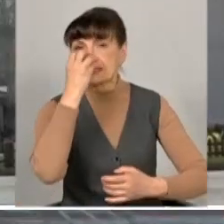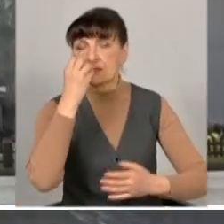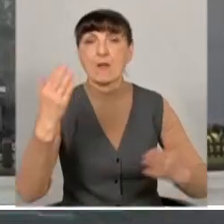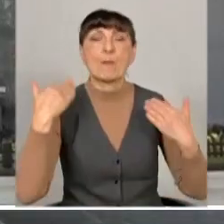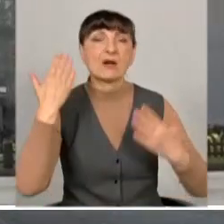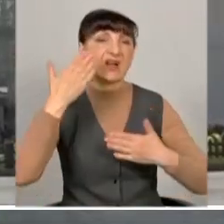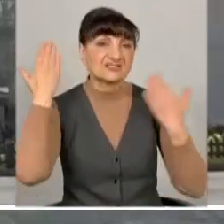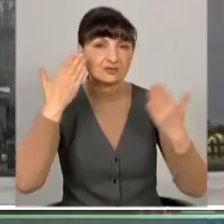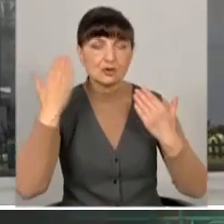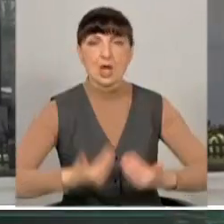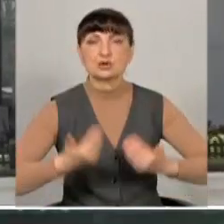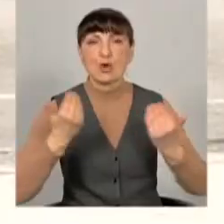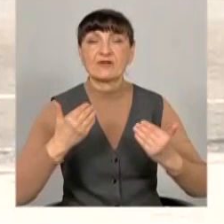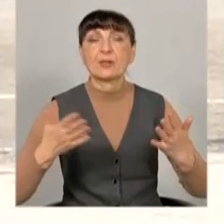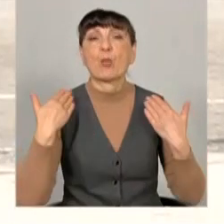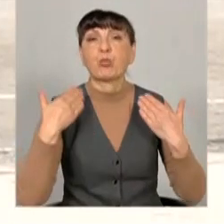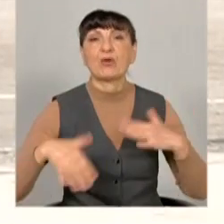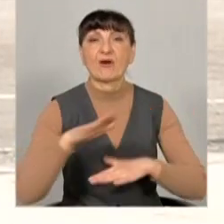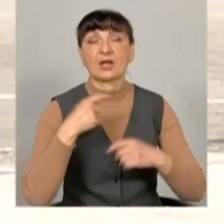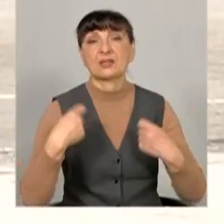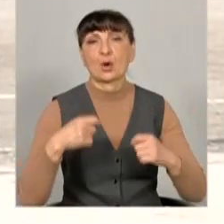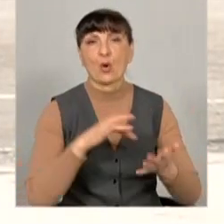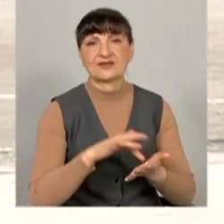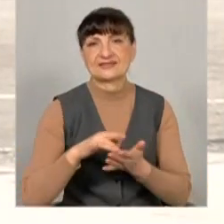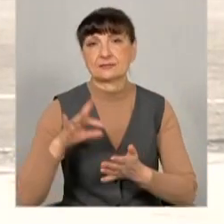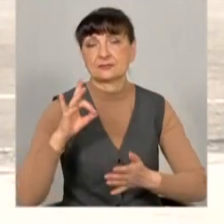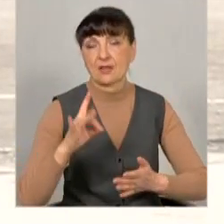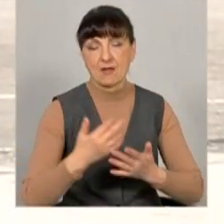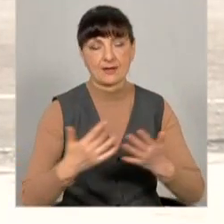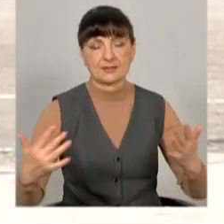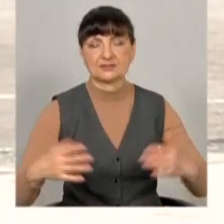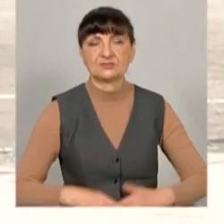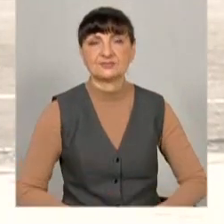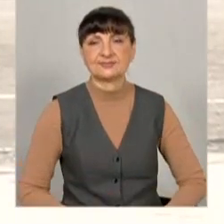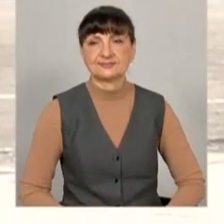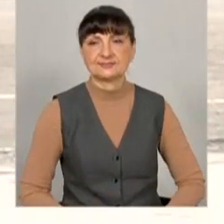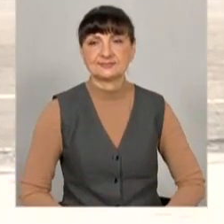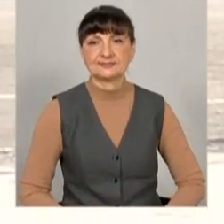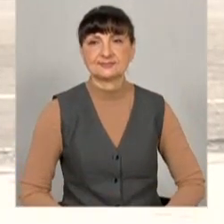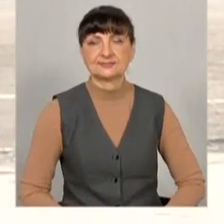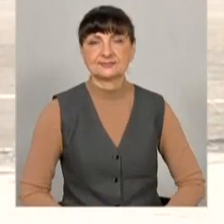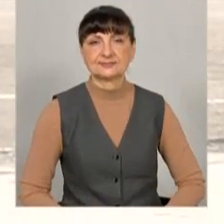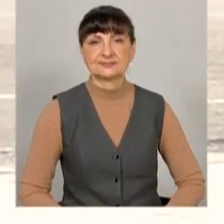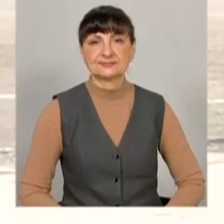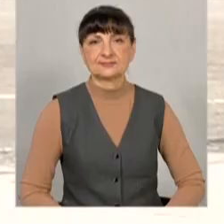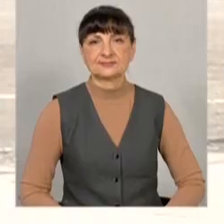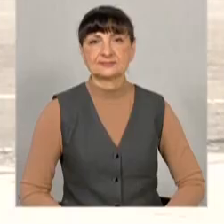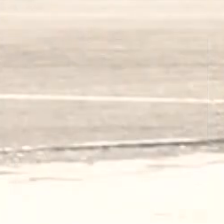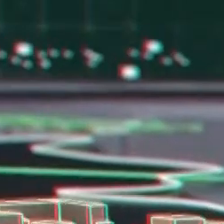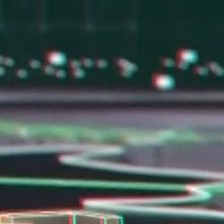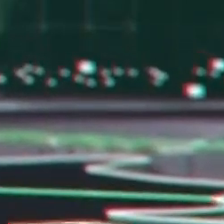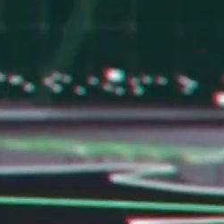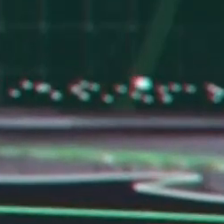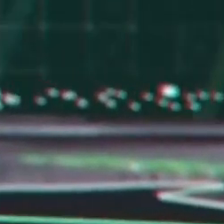парка развлечений, современный бульвар и торговые центры. Дамир Анитов, Медет Саматулла, телеканал Алматы, Жетысусская область.